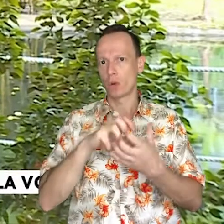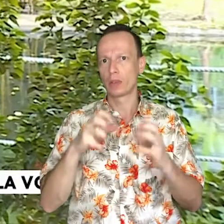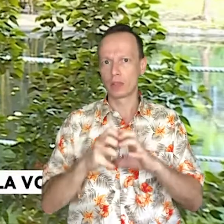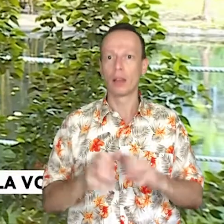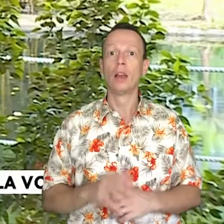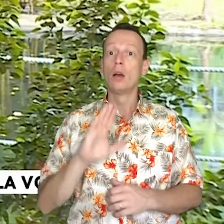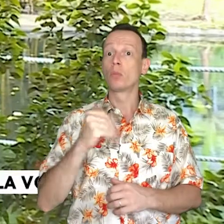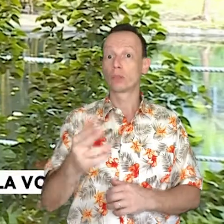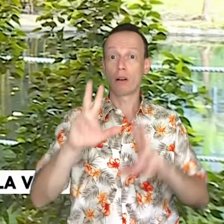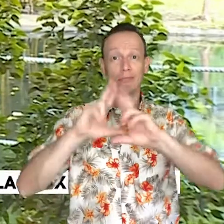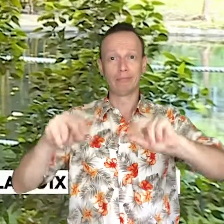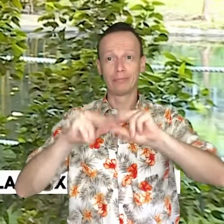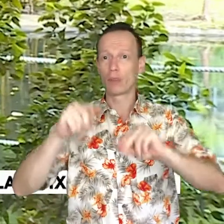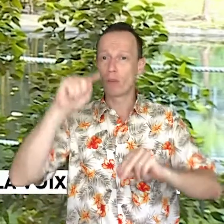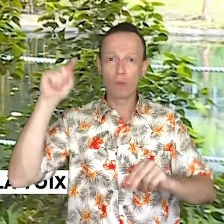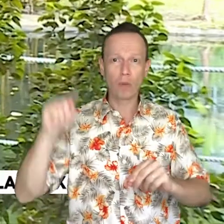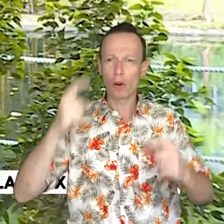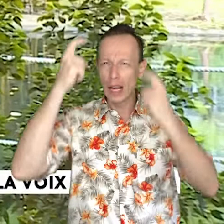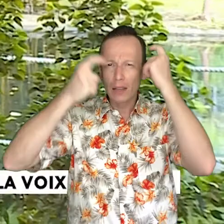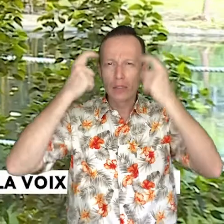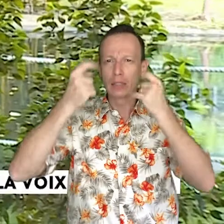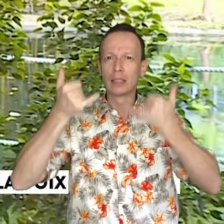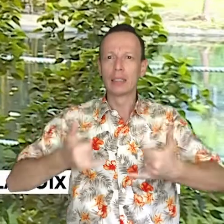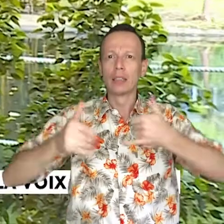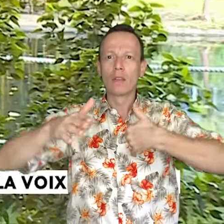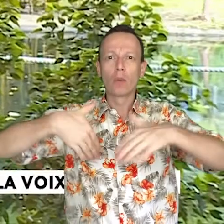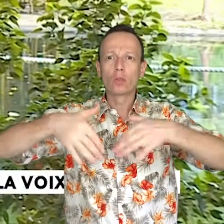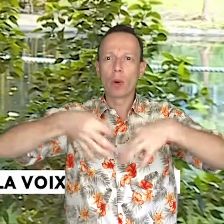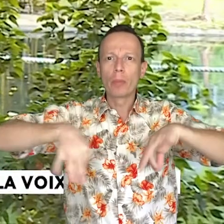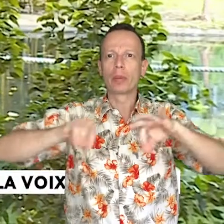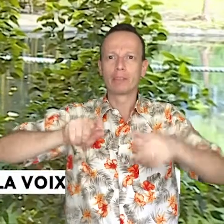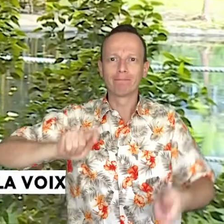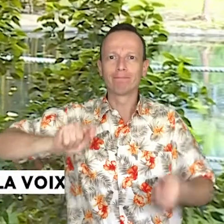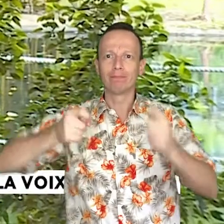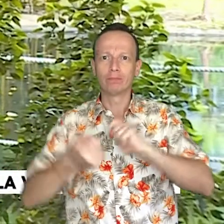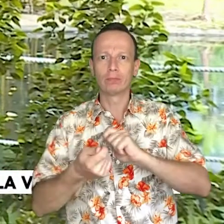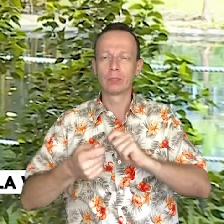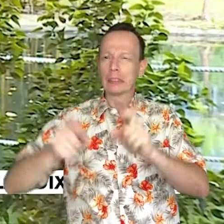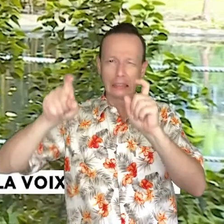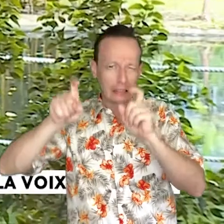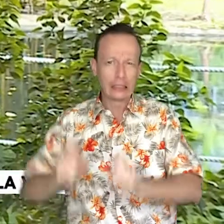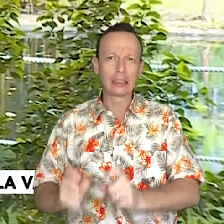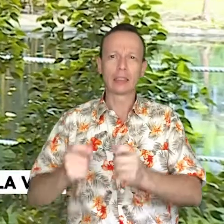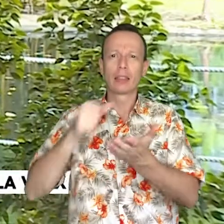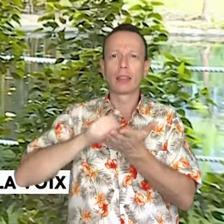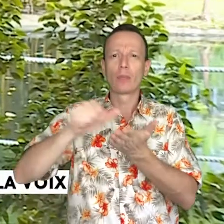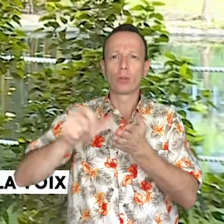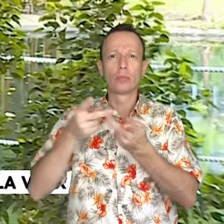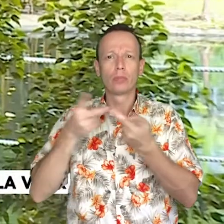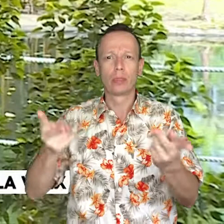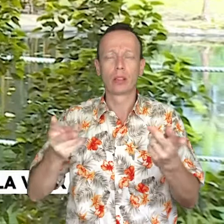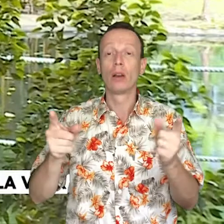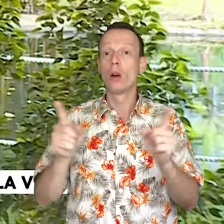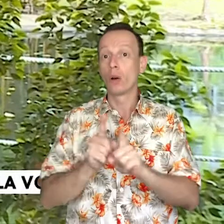pour nous c'est compliqué et donc nous disons qu'il faut absolument redéfinir la manière dont fonctionne notre pays en réduisant de manière massive les